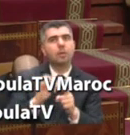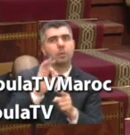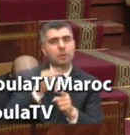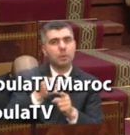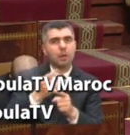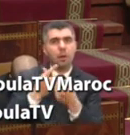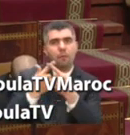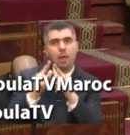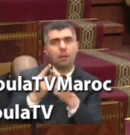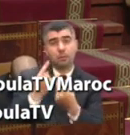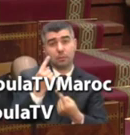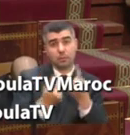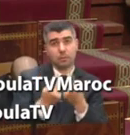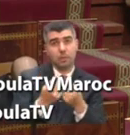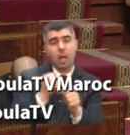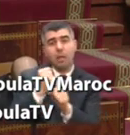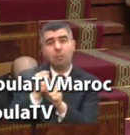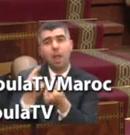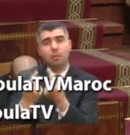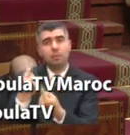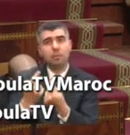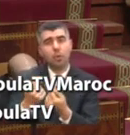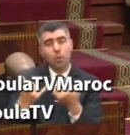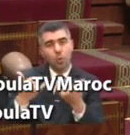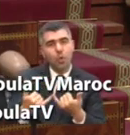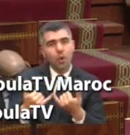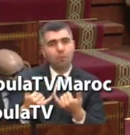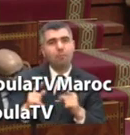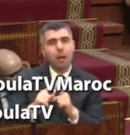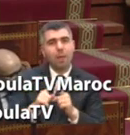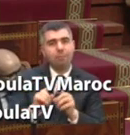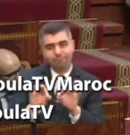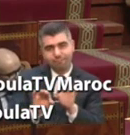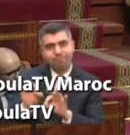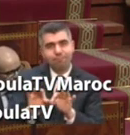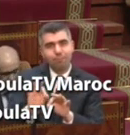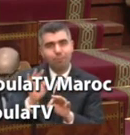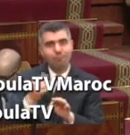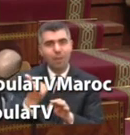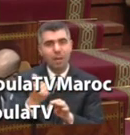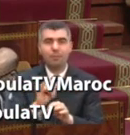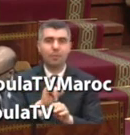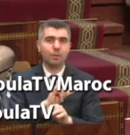في الطب هذا وتيمارس في الخاص. اليوم كاين واحد شويه الفوضى، خاص واحد التنظيم ديالها وخاص مراجعه، لان